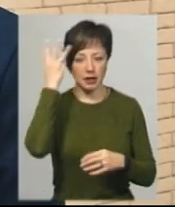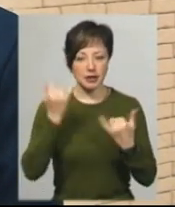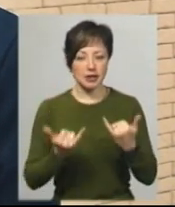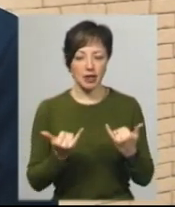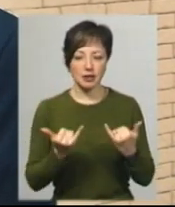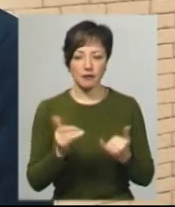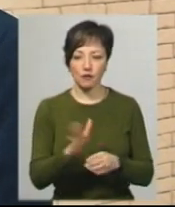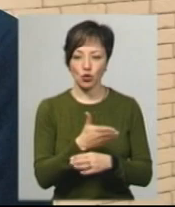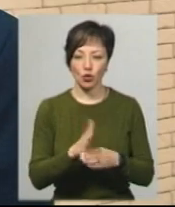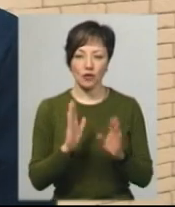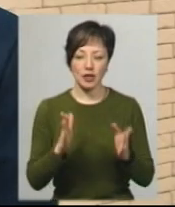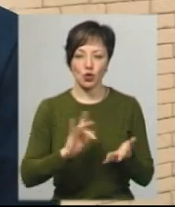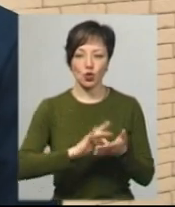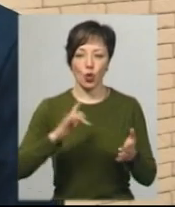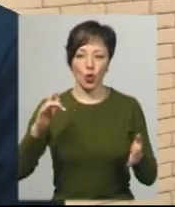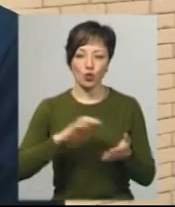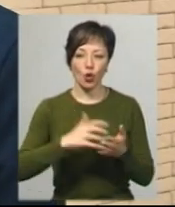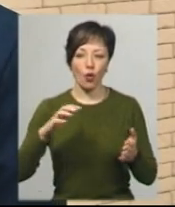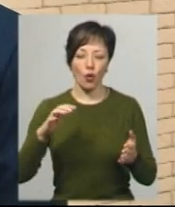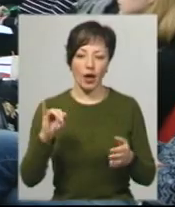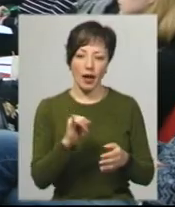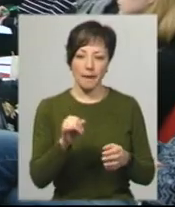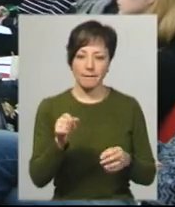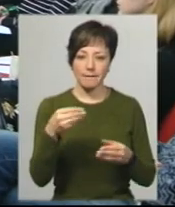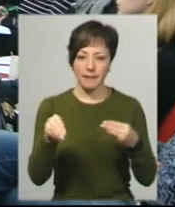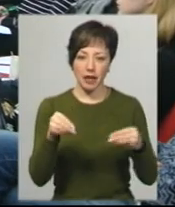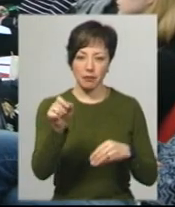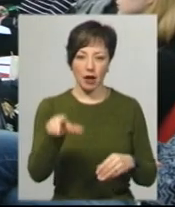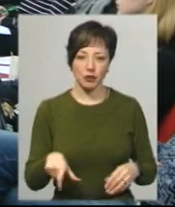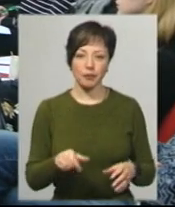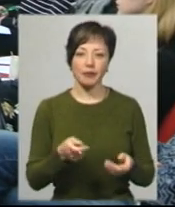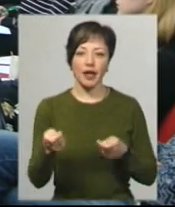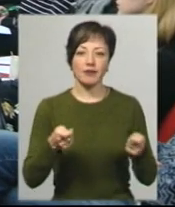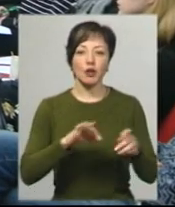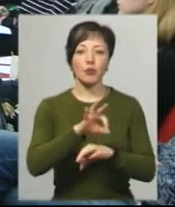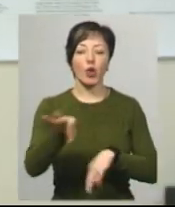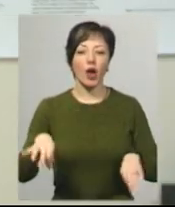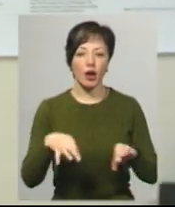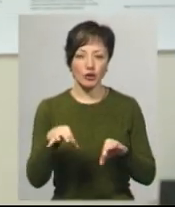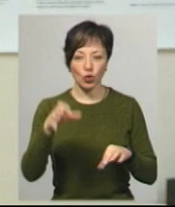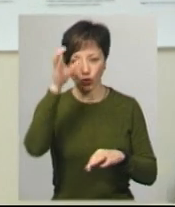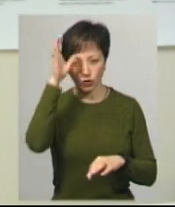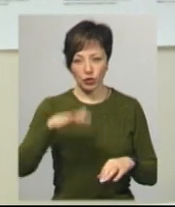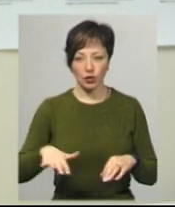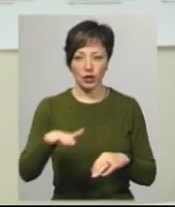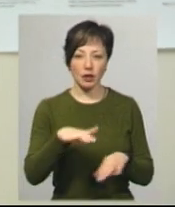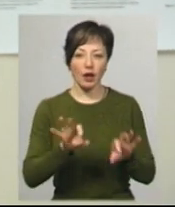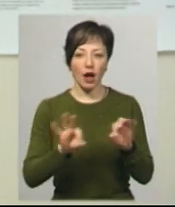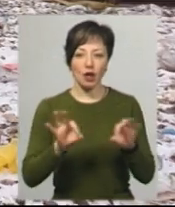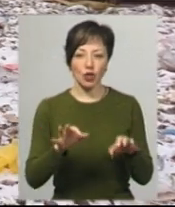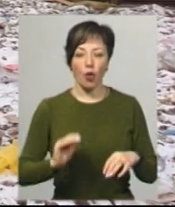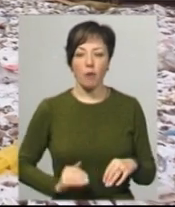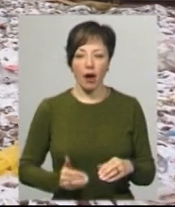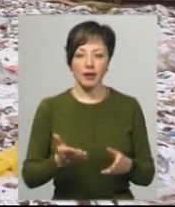наразі відсортовує тільки скло і ПЕТ-пляшку. Керівник проєкту Офісу «Розумне довкілля» Хмельницький Микола Ваврищук каже,